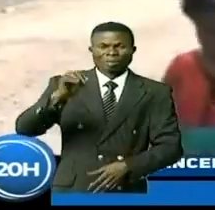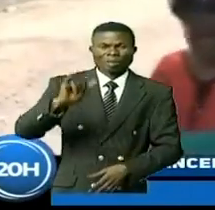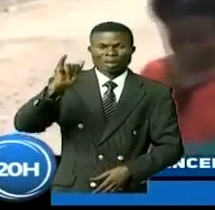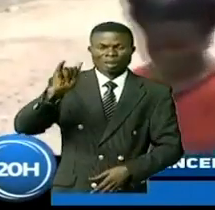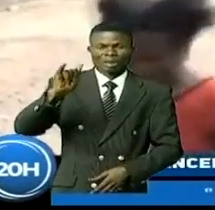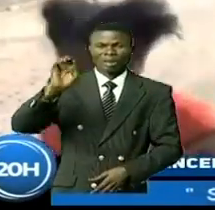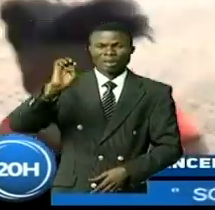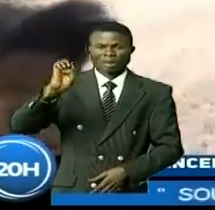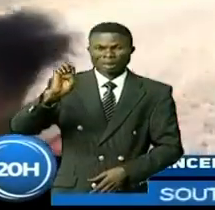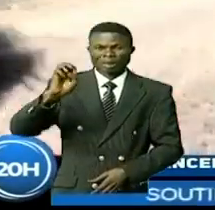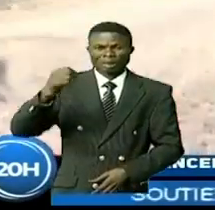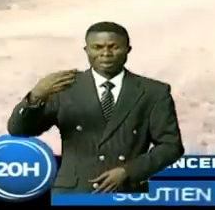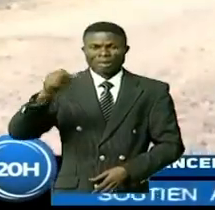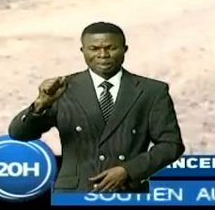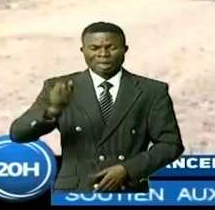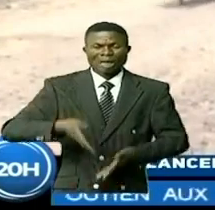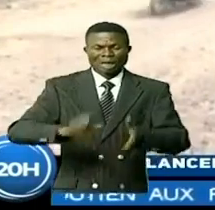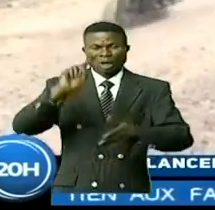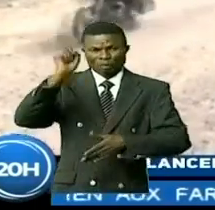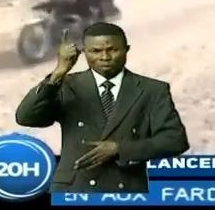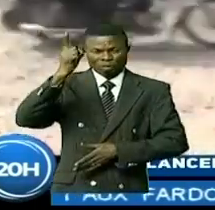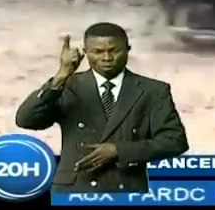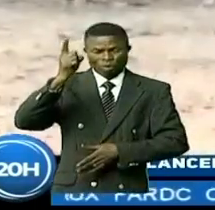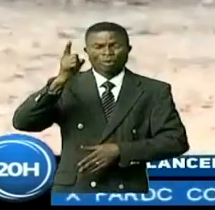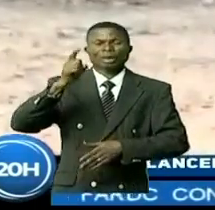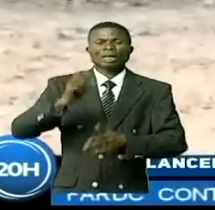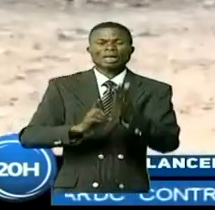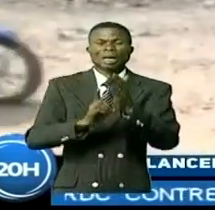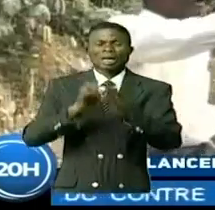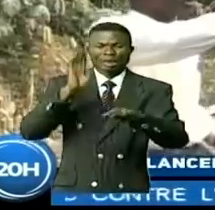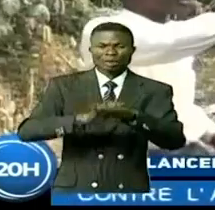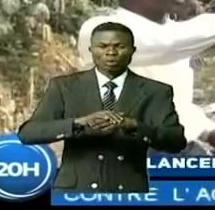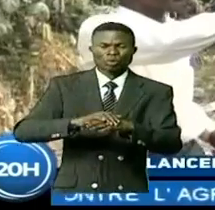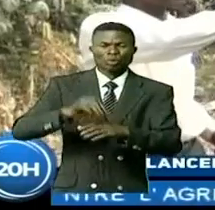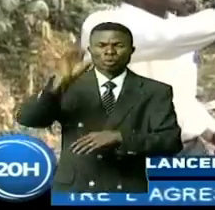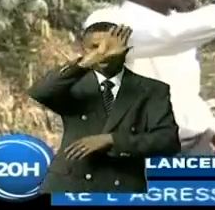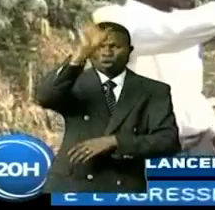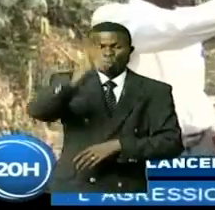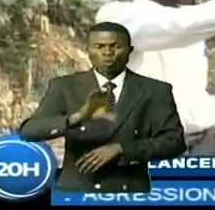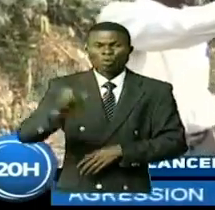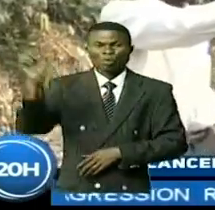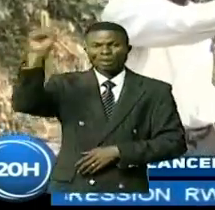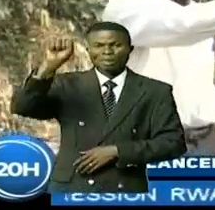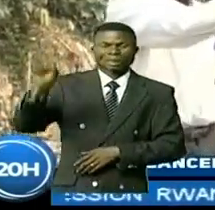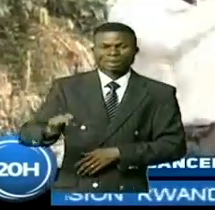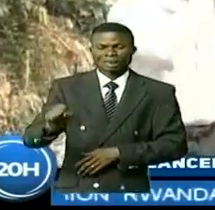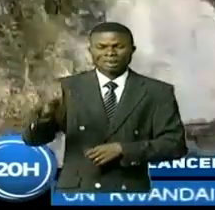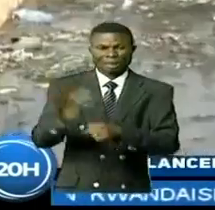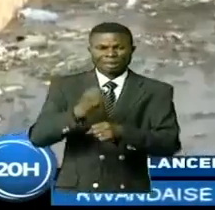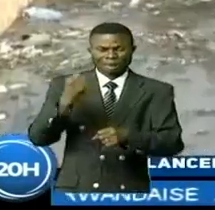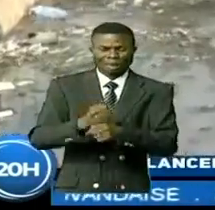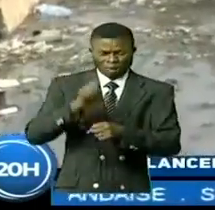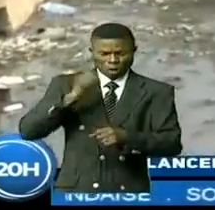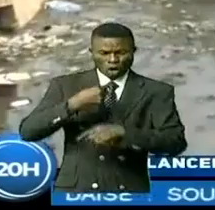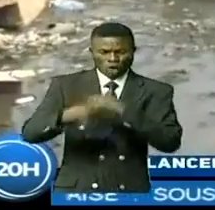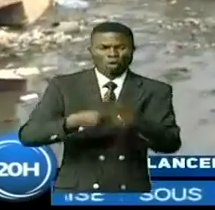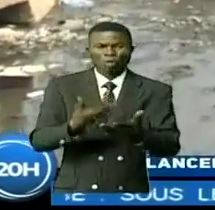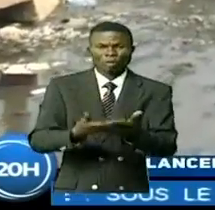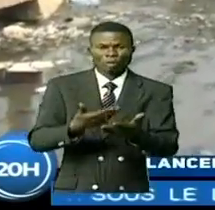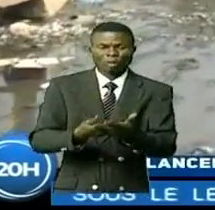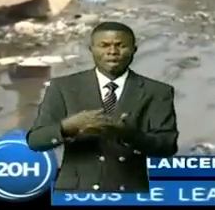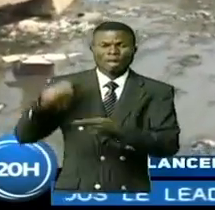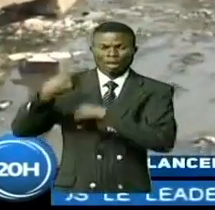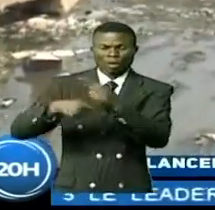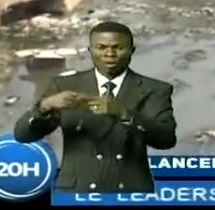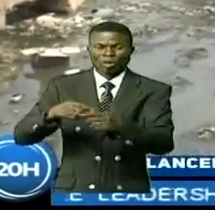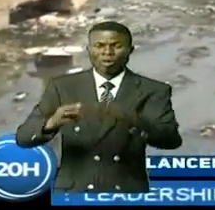voie principale qui débouche dans la commune de Selembao. Après le passage du chef de l'État, les travaux doivent démarrer à partir